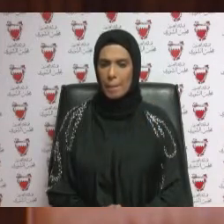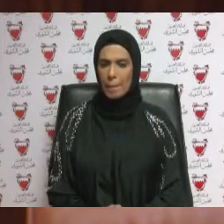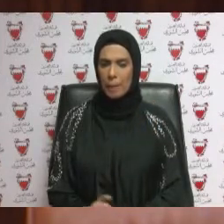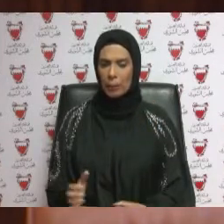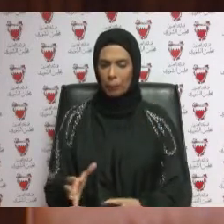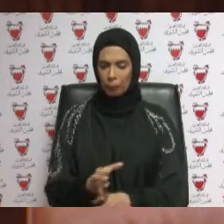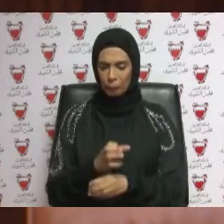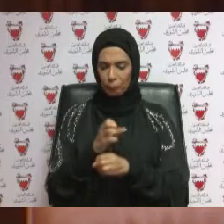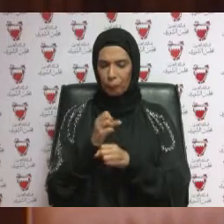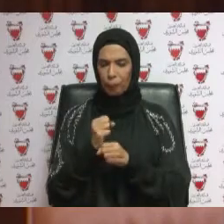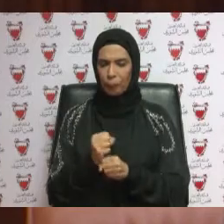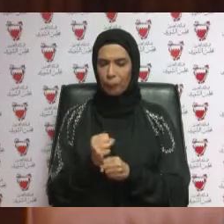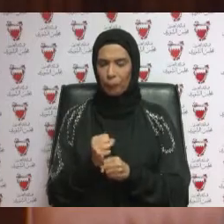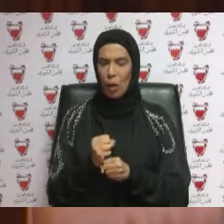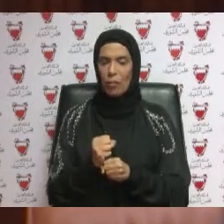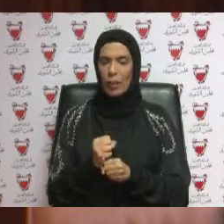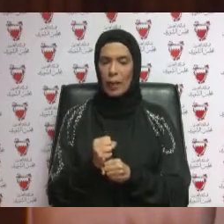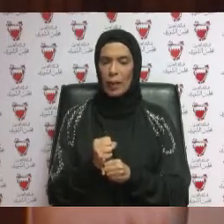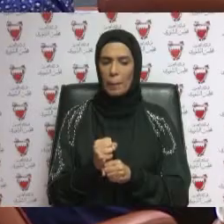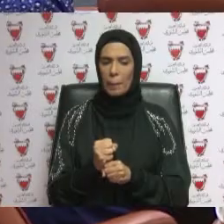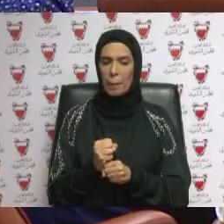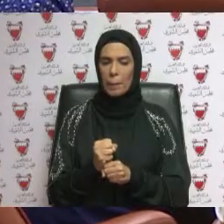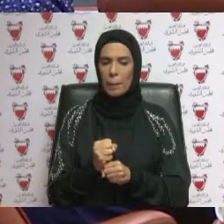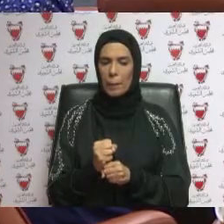المحافظة أو تحديد